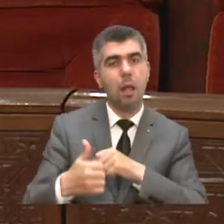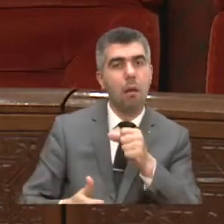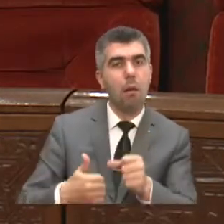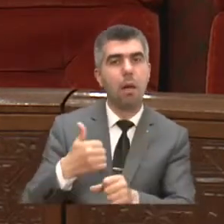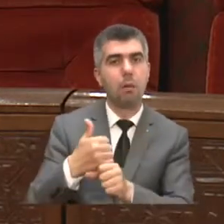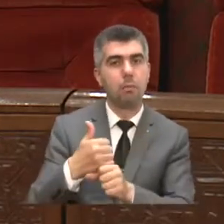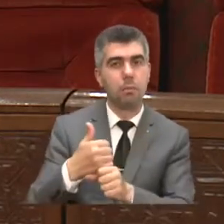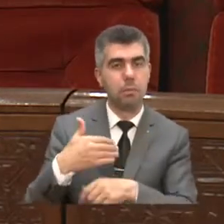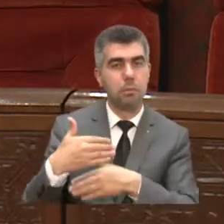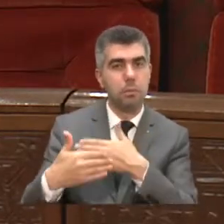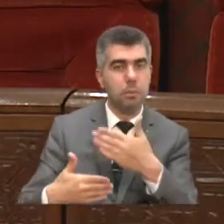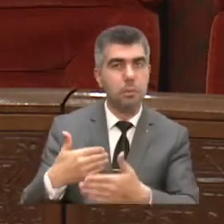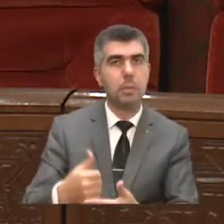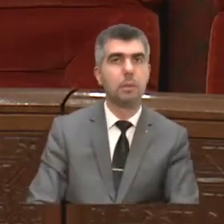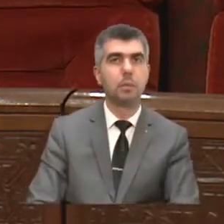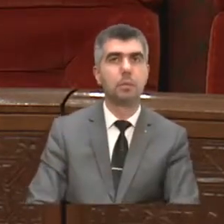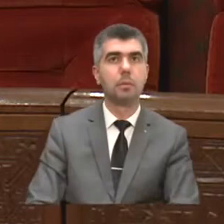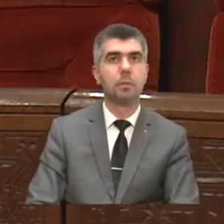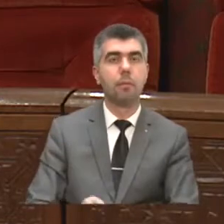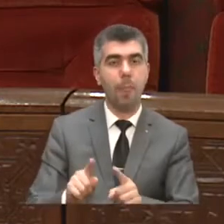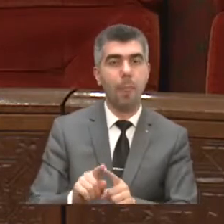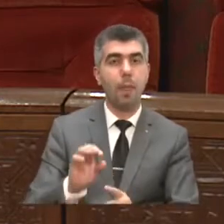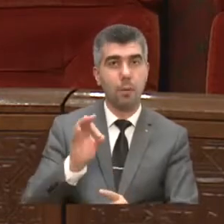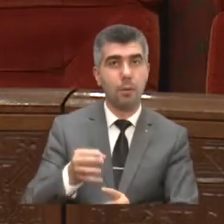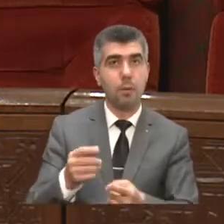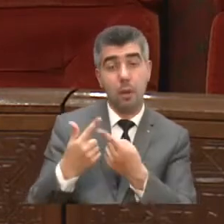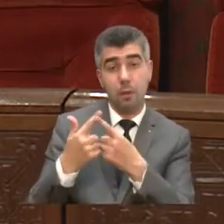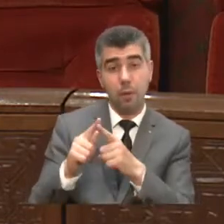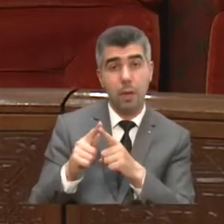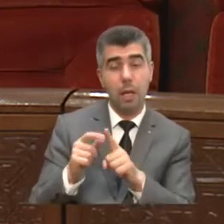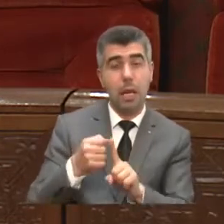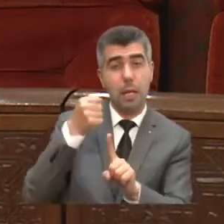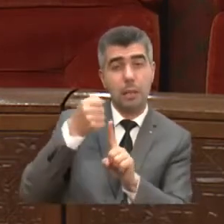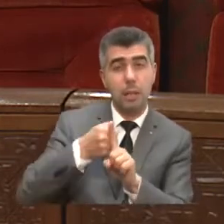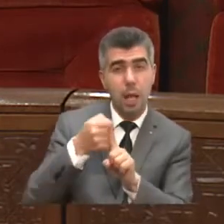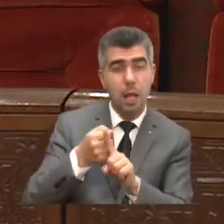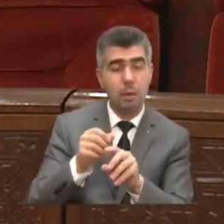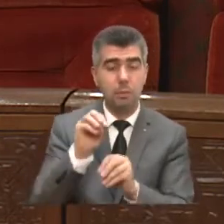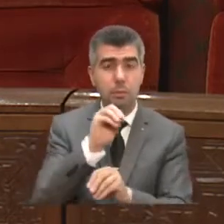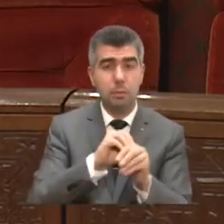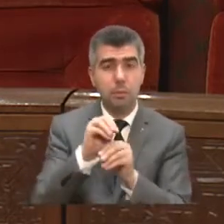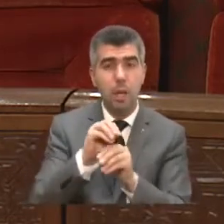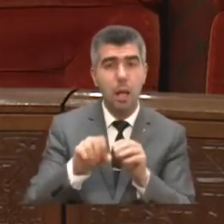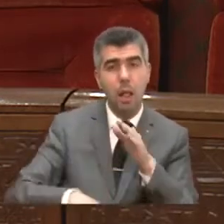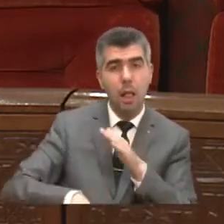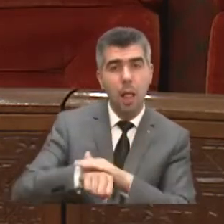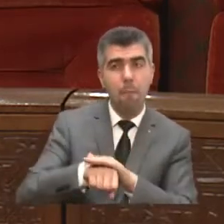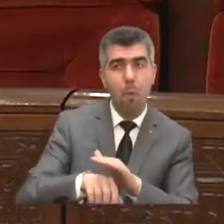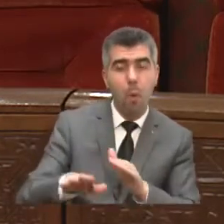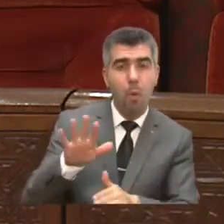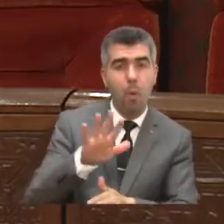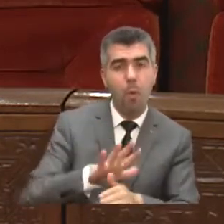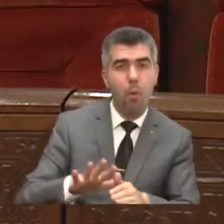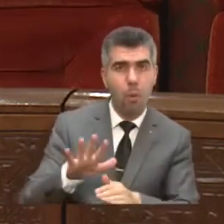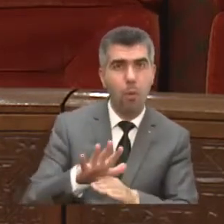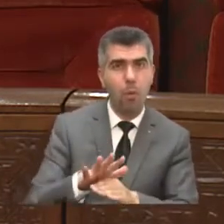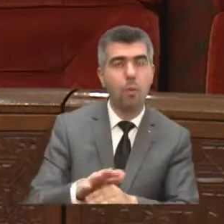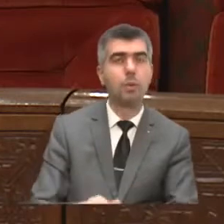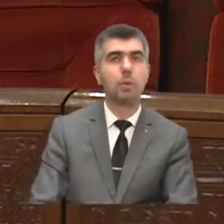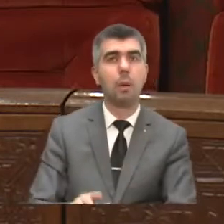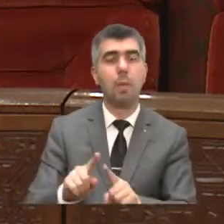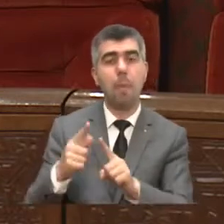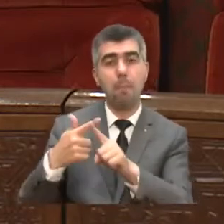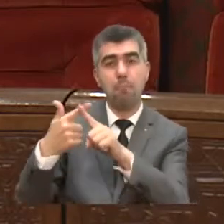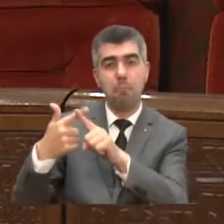بلورانيوال اللي غيتم فيه التدخلات ديال الاصلاح وديال الصيانه ديال كاع ملاعب القرب، واللي غادي يشمل تخصيص